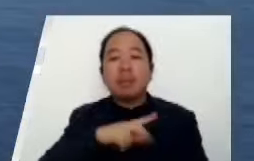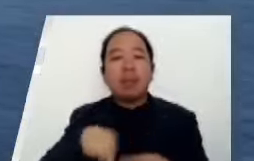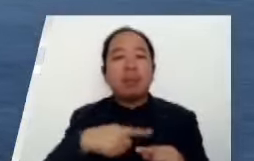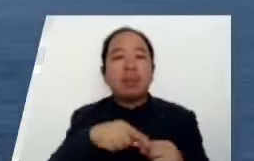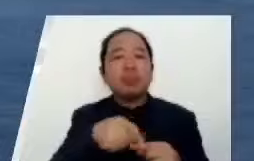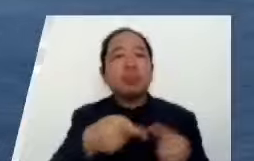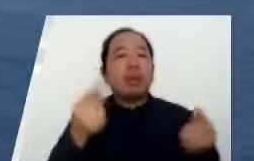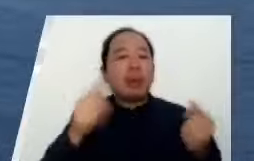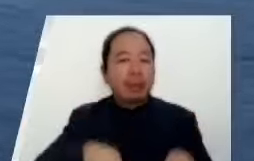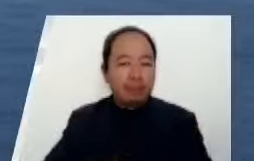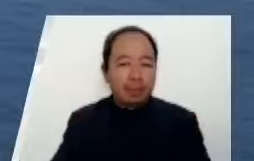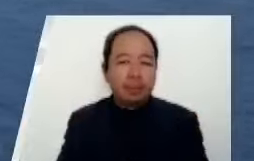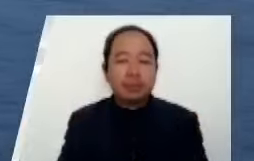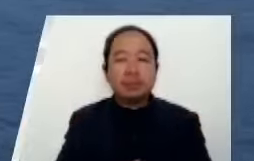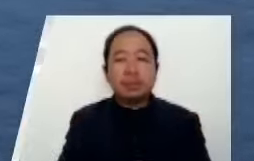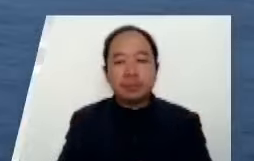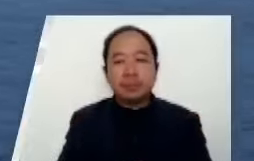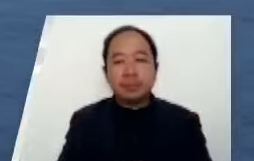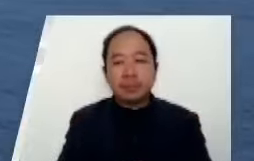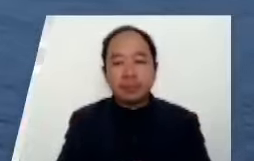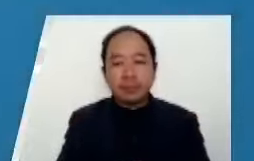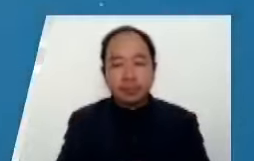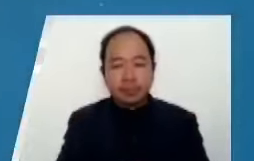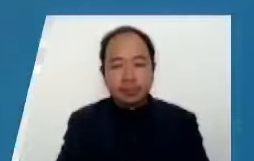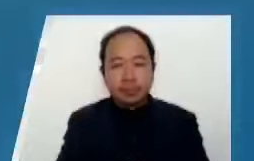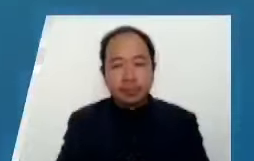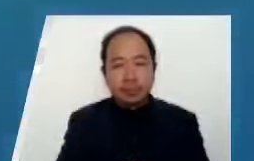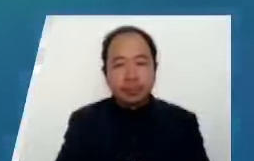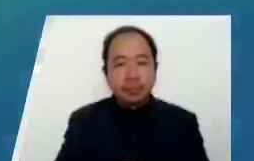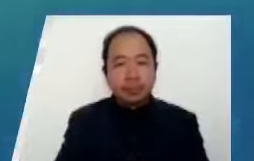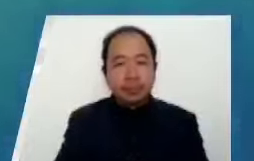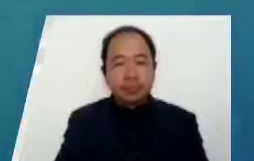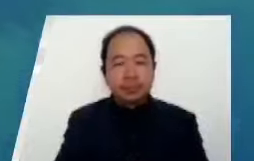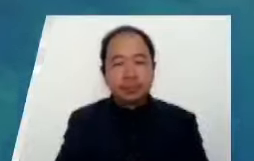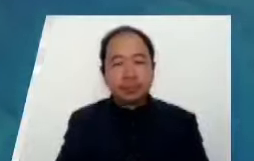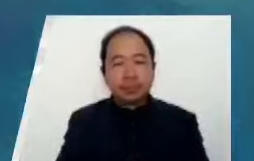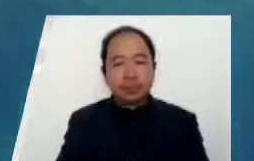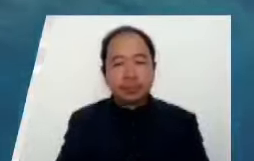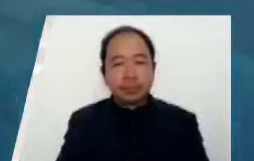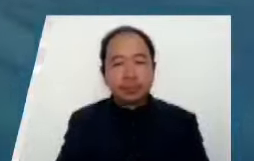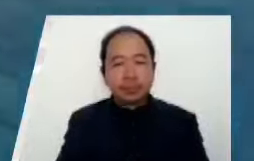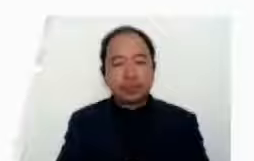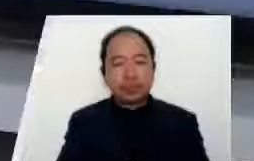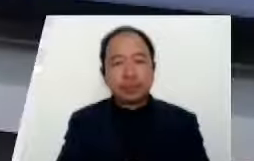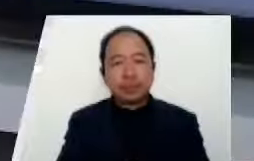Integrated News, Marisol Abdurrahman, nakatuto 24 oras.